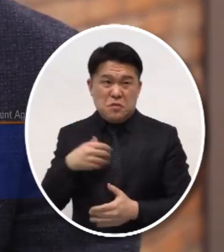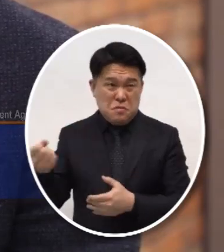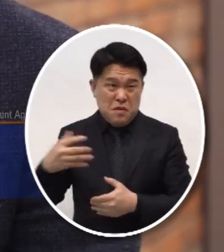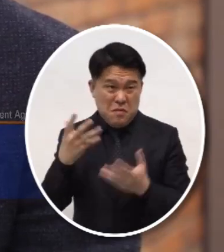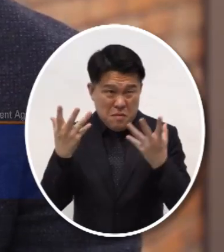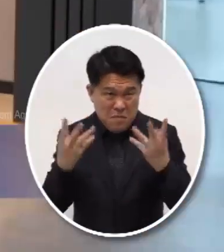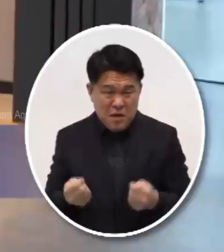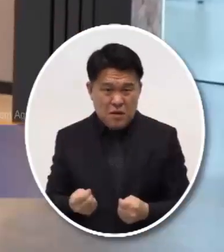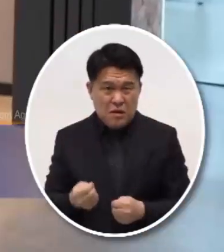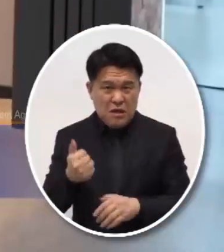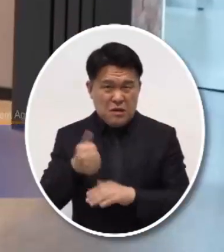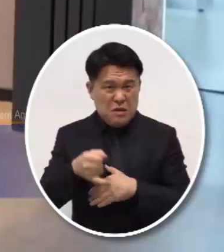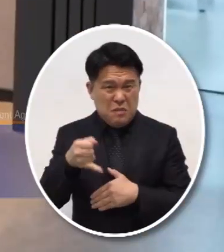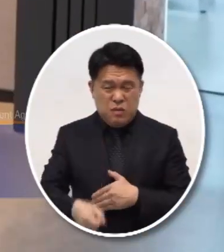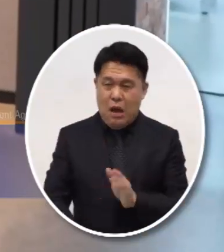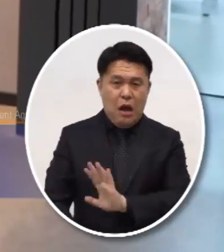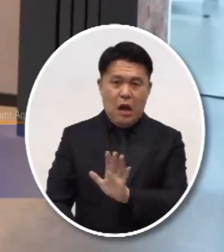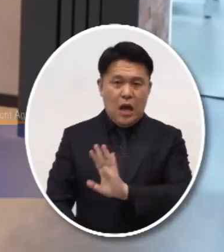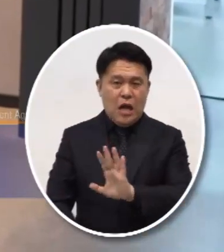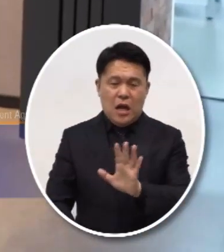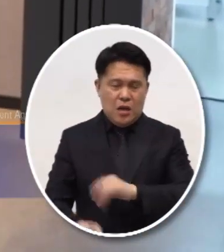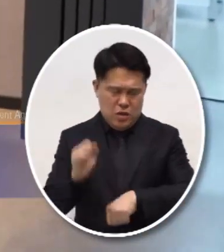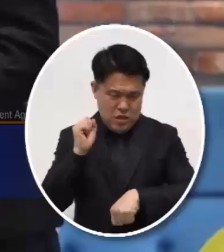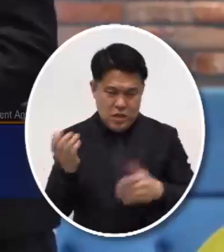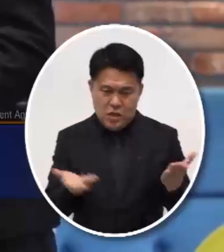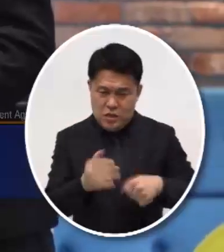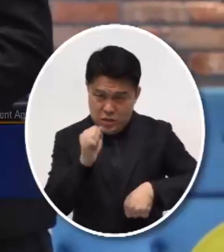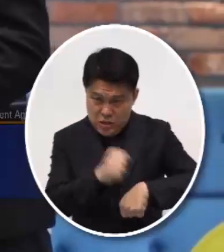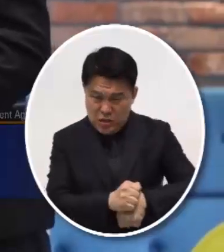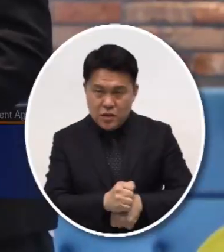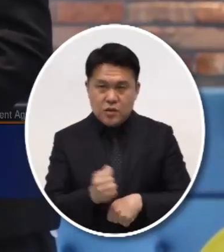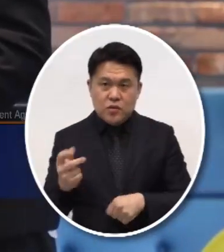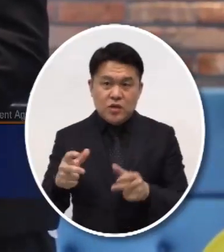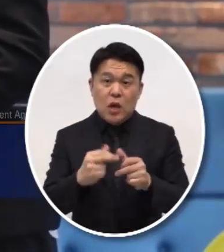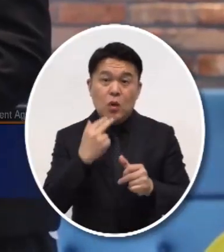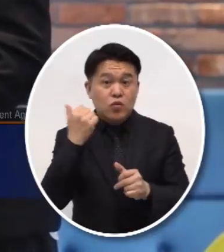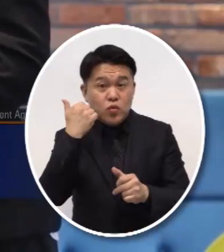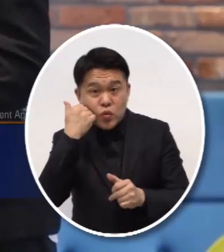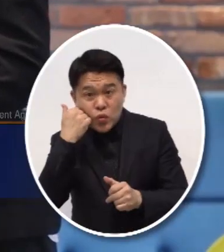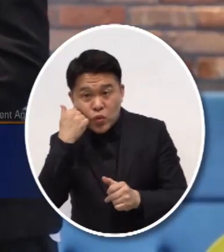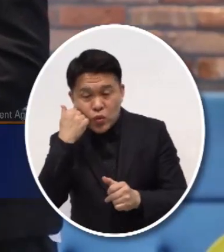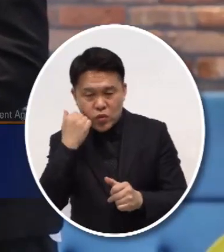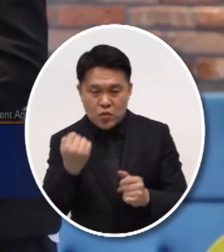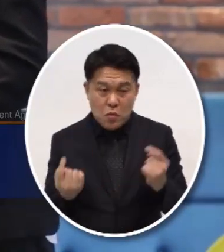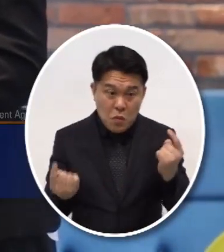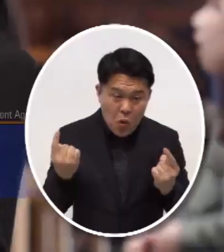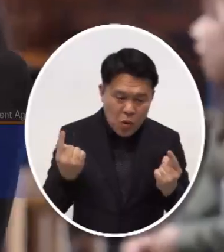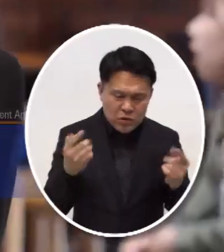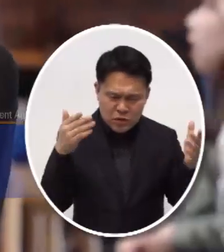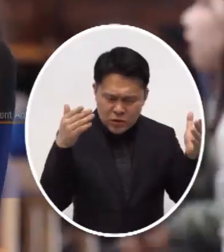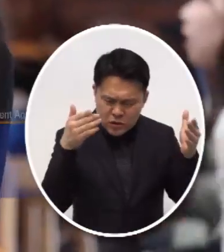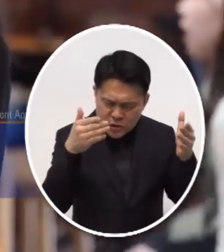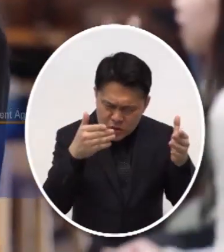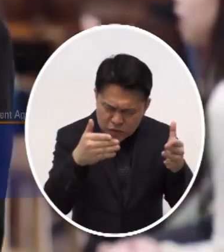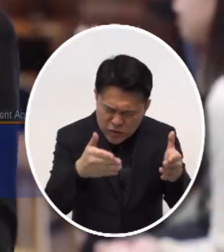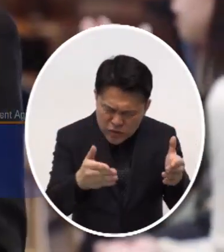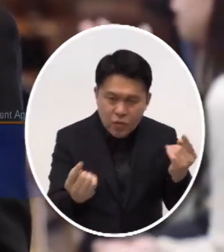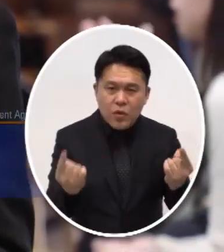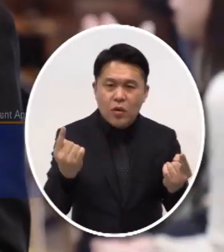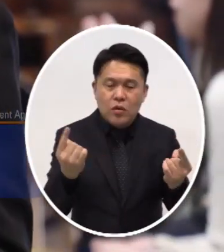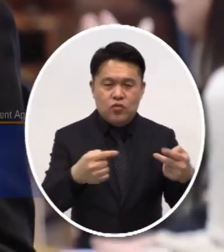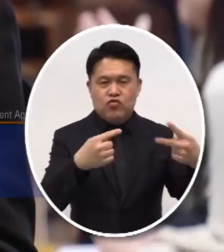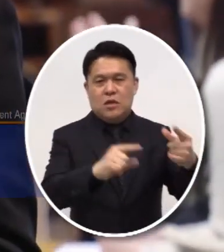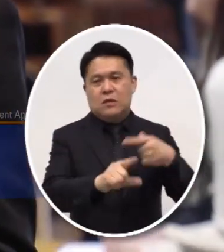것처럼 성과가 낮거나 그런 부분은 전혀 일어나지 않았고요. 비장애인들이 했을 때의 집중력보다